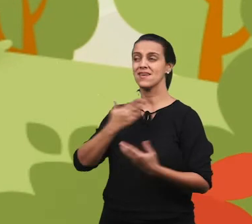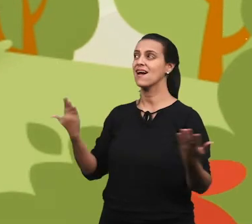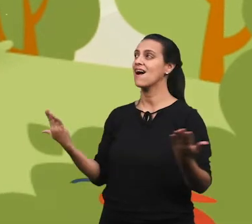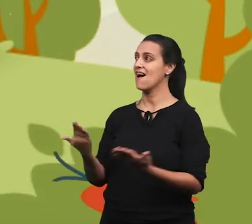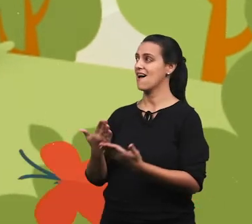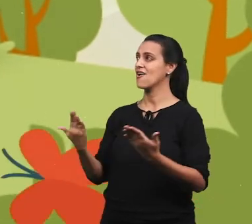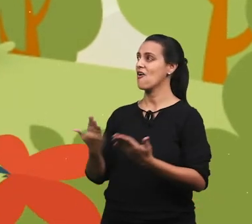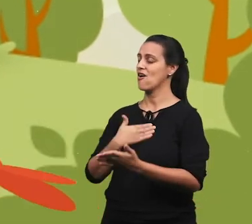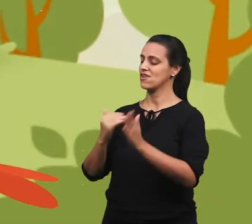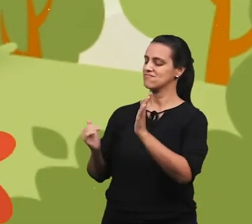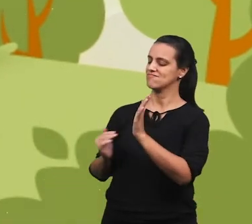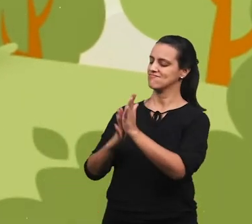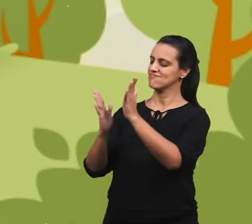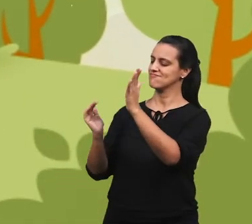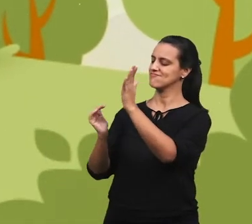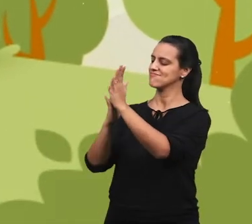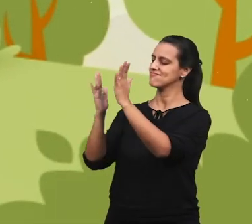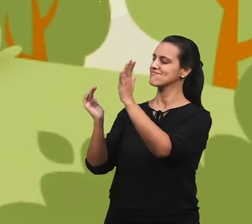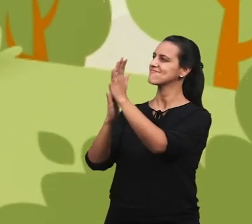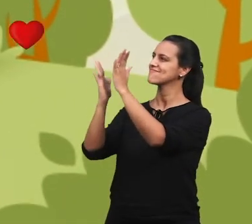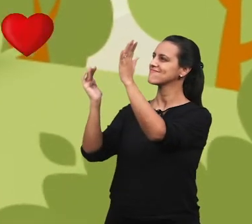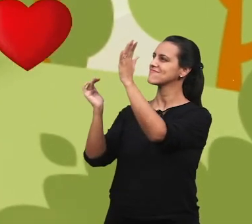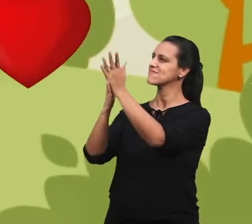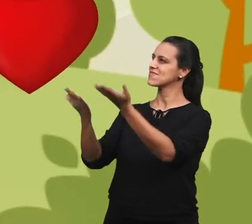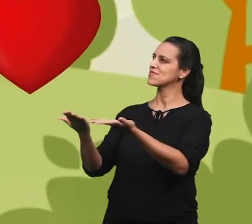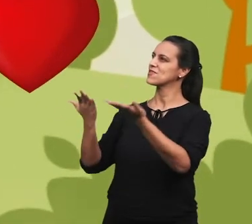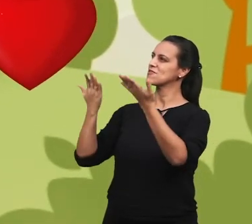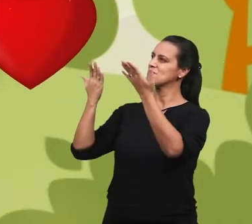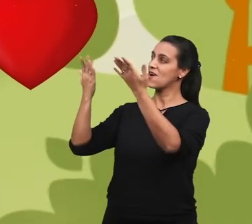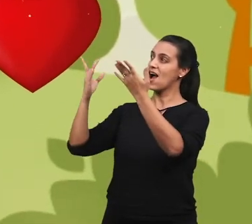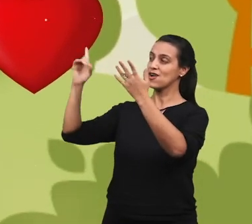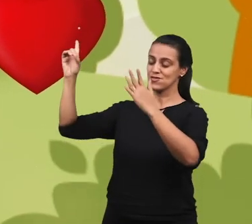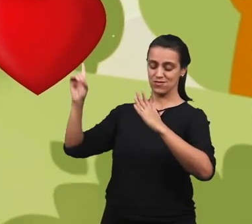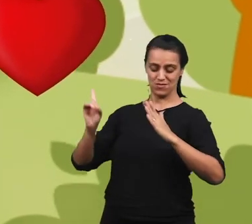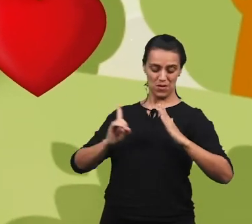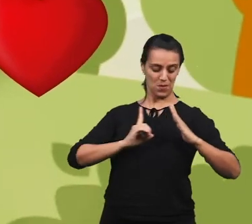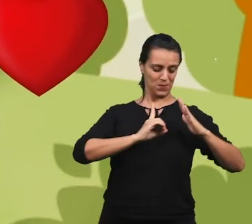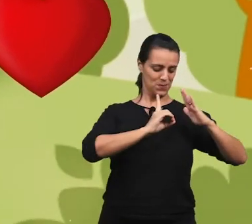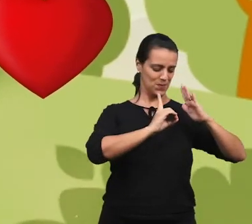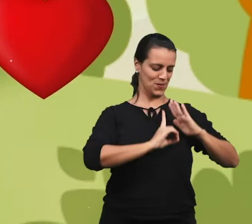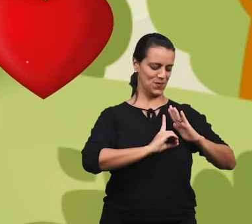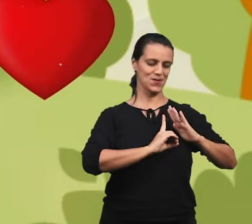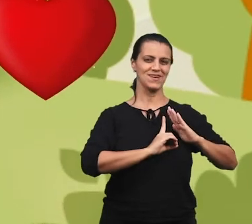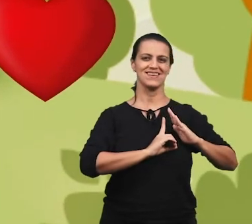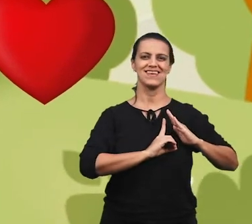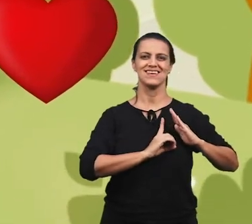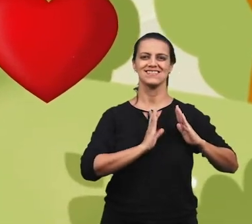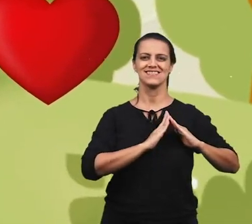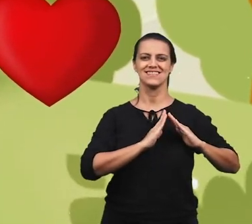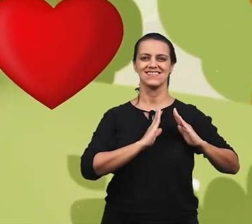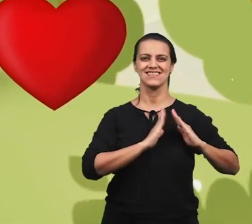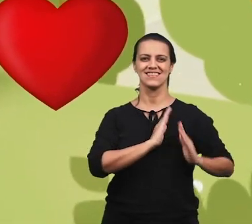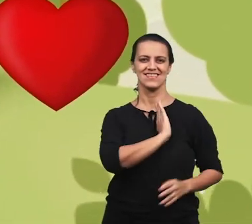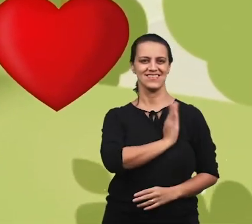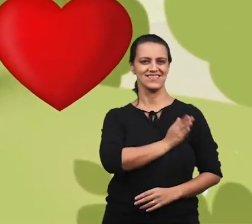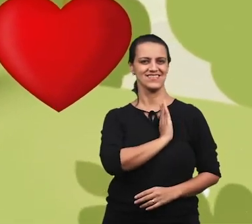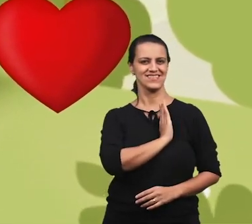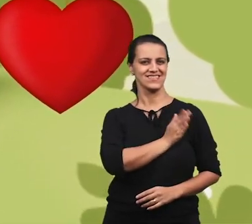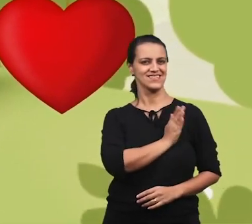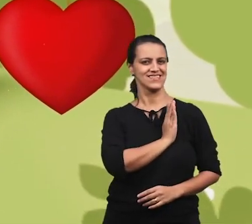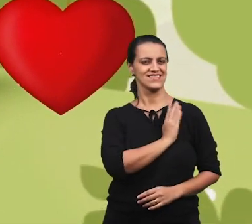мое убежище, моя крепость. И Ему я позволю обитать в моем